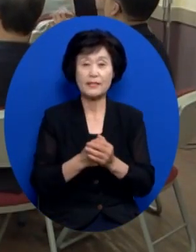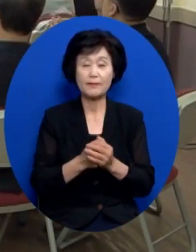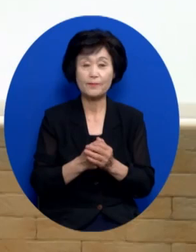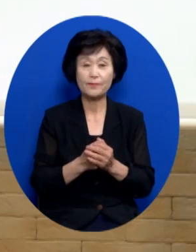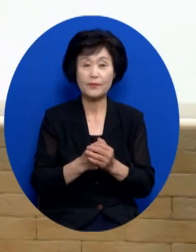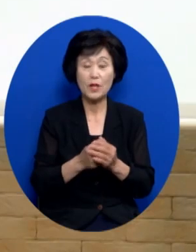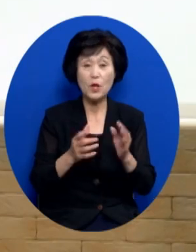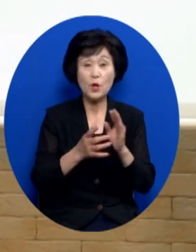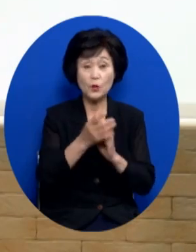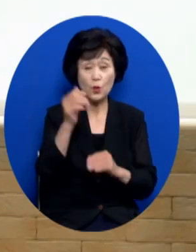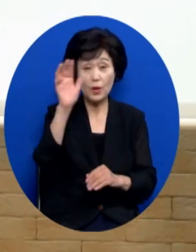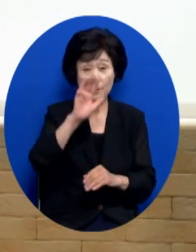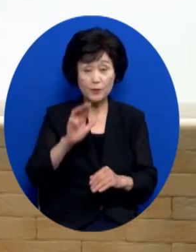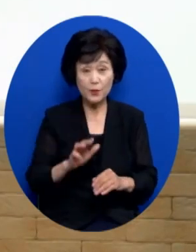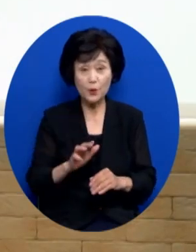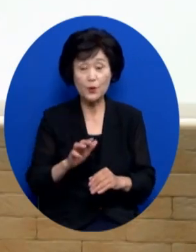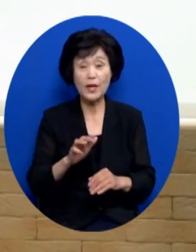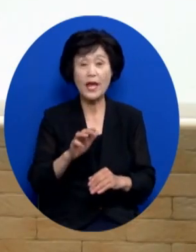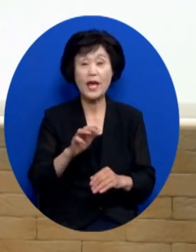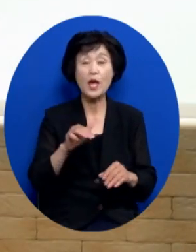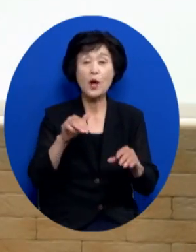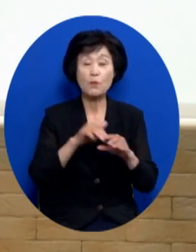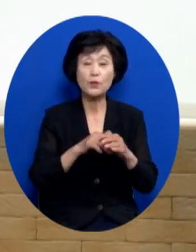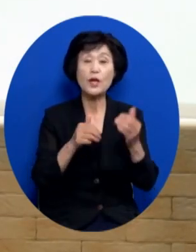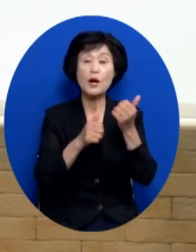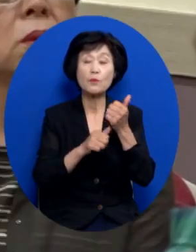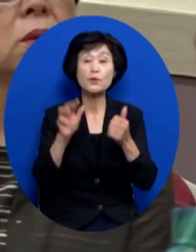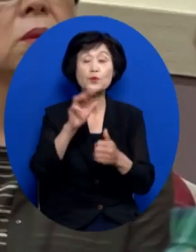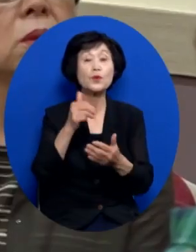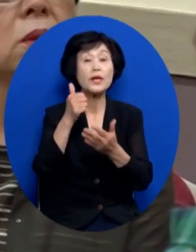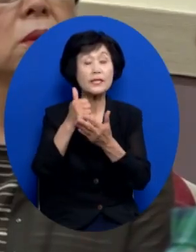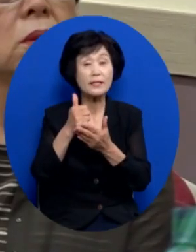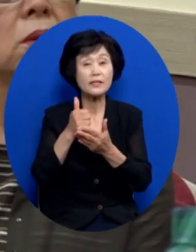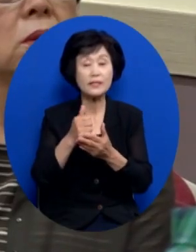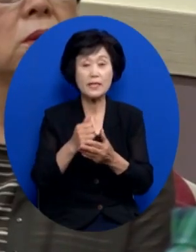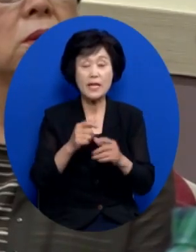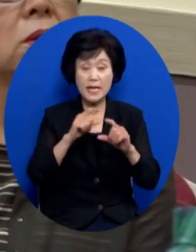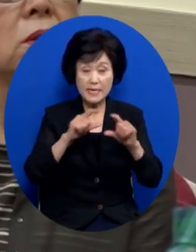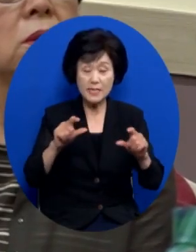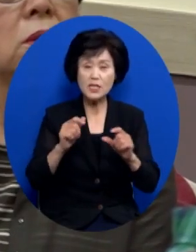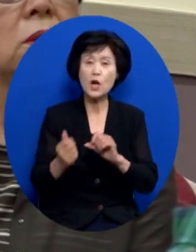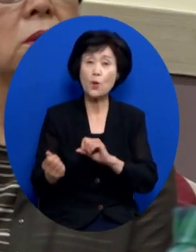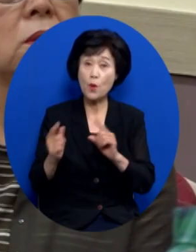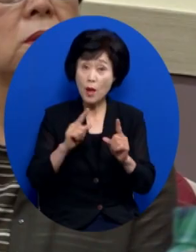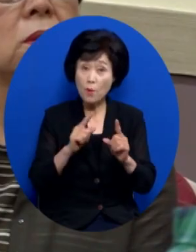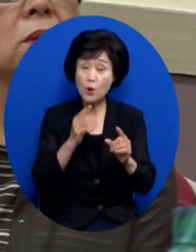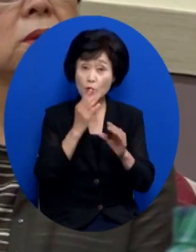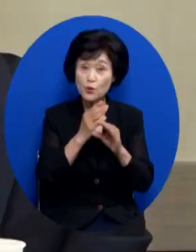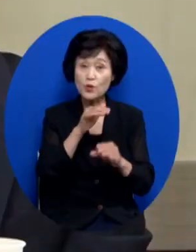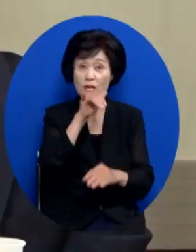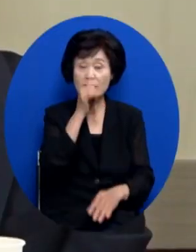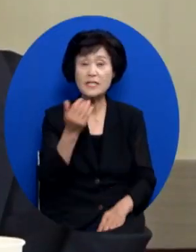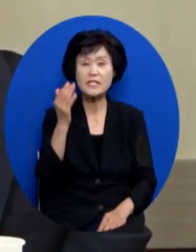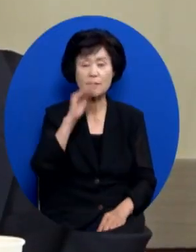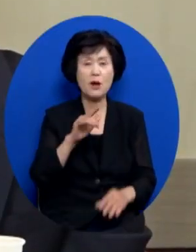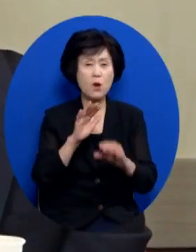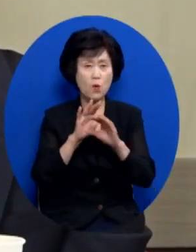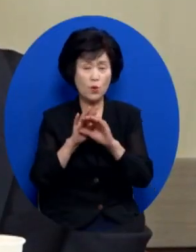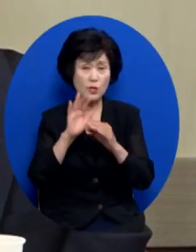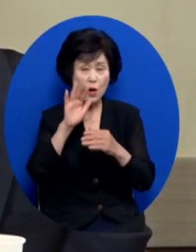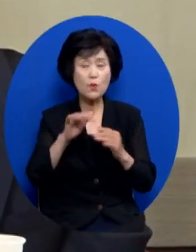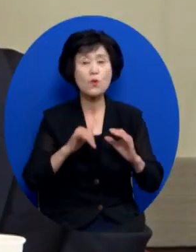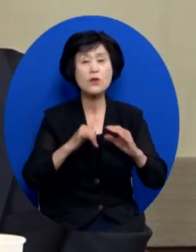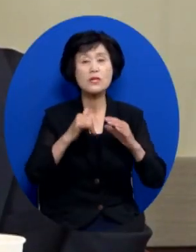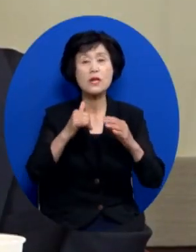대한예수교장로회 통합총회 문화법인 부이사장 김은성 목사는 일상 회복을 향해 가고 있지만 코로나 이후 세상은 많이